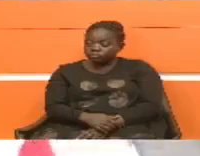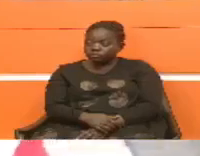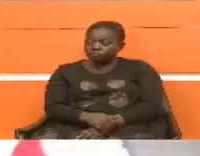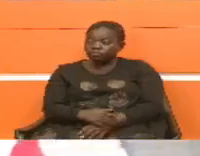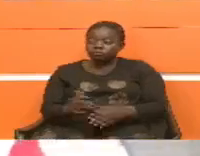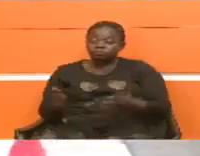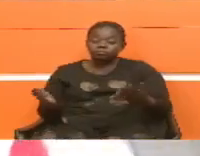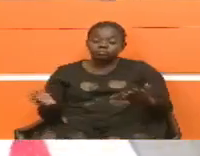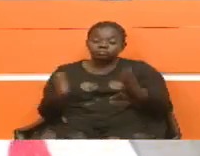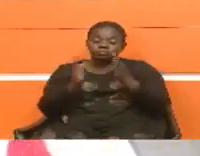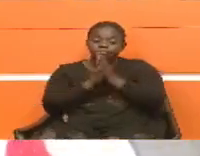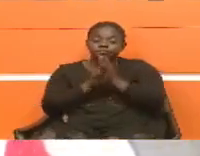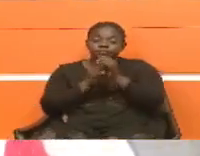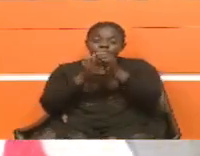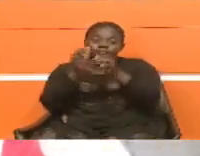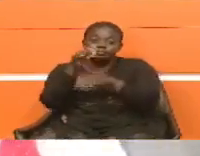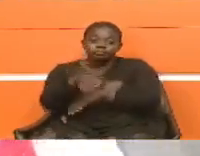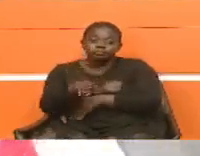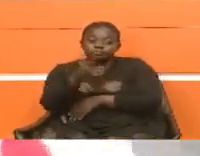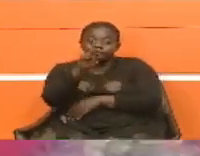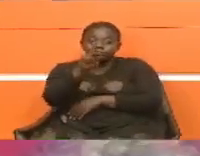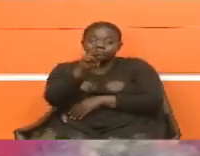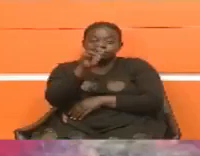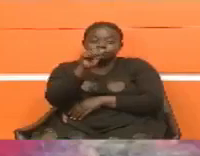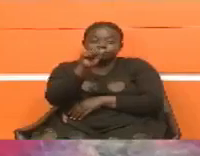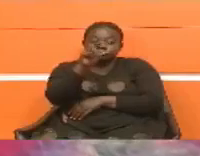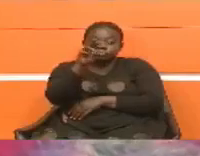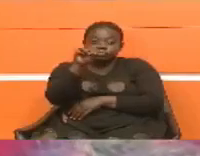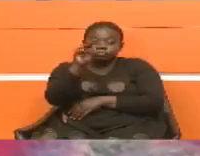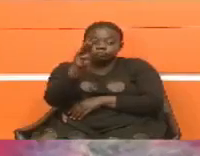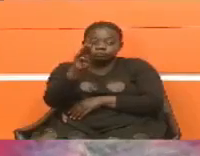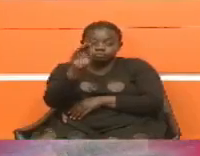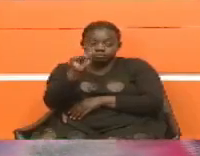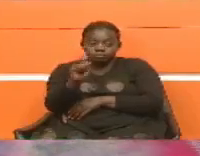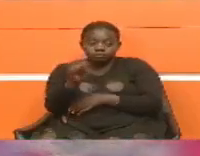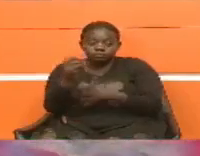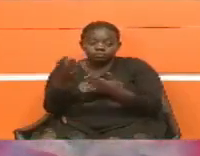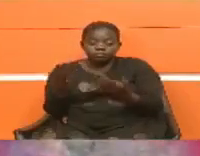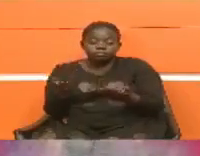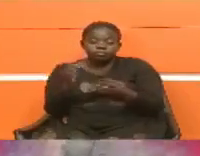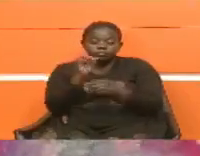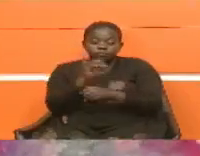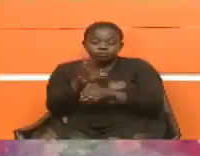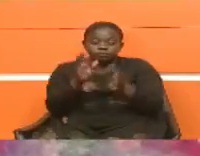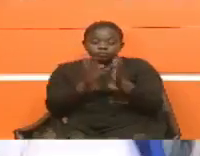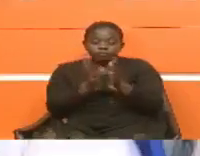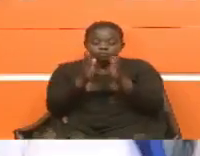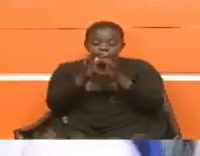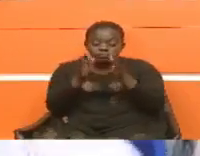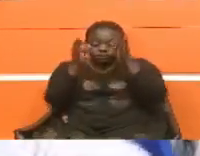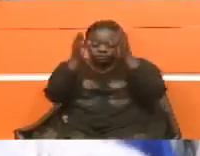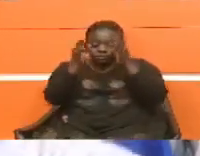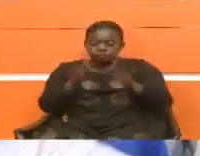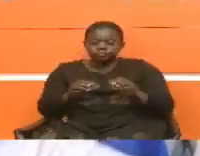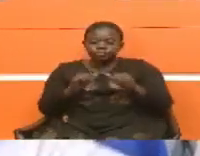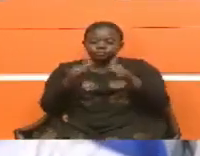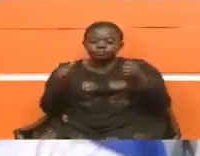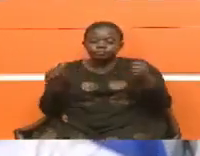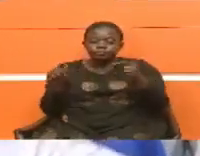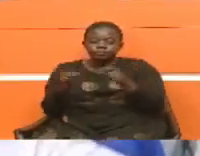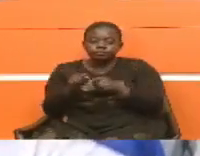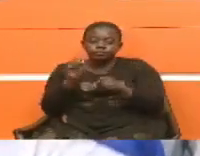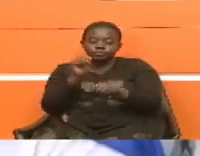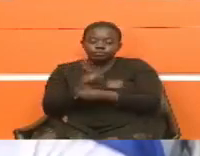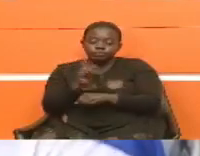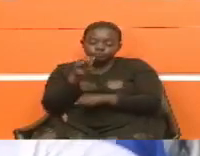Okusinza kulembeddwa Omusumba Johnson Kalumba okuva mu South Buganda Station ng'akuliriza abakulisitaayo okusalawo bulungi n'okola